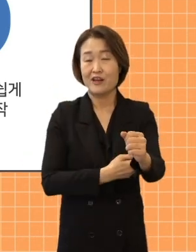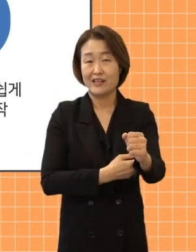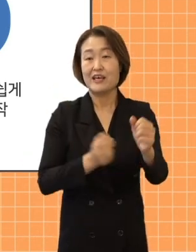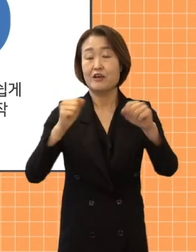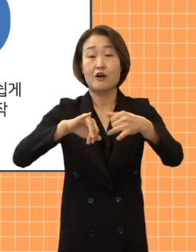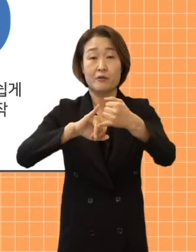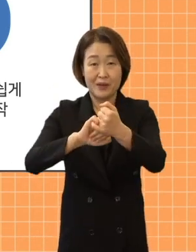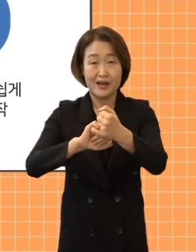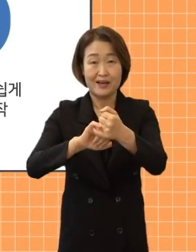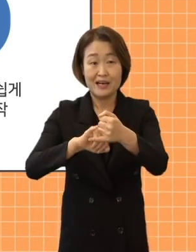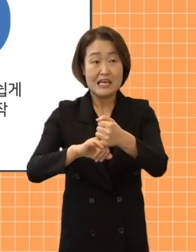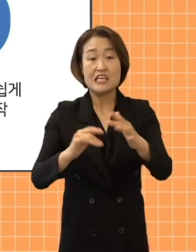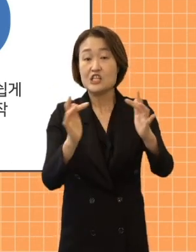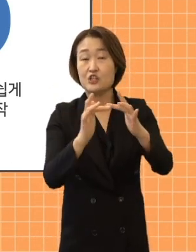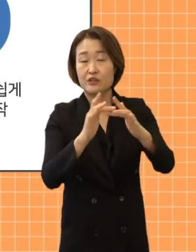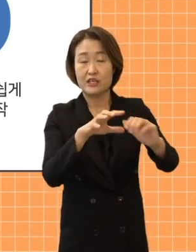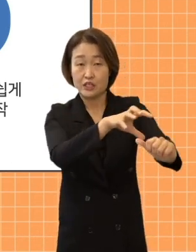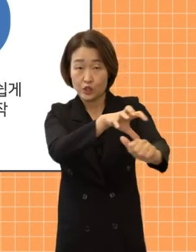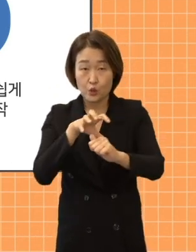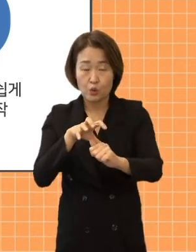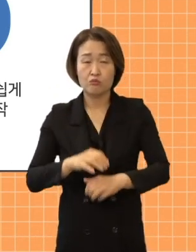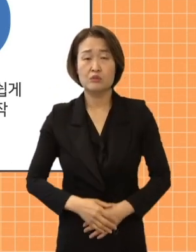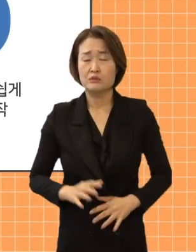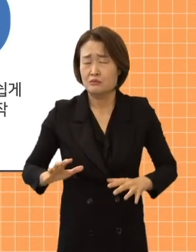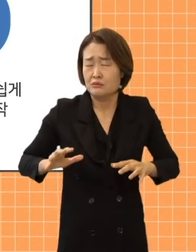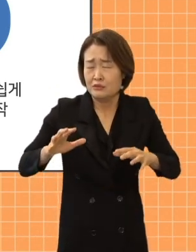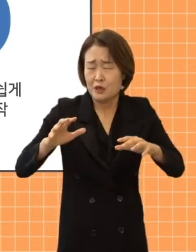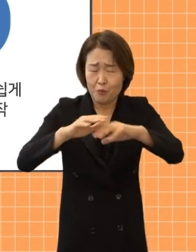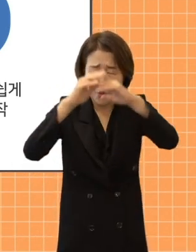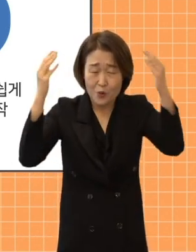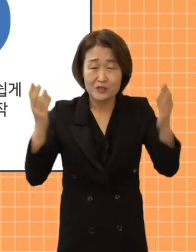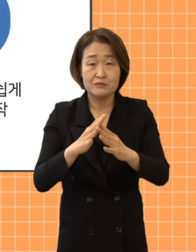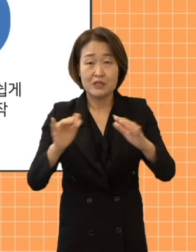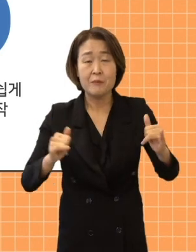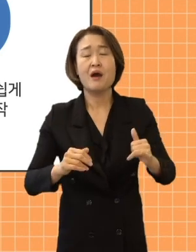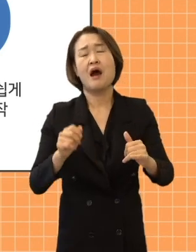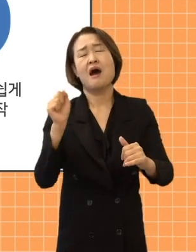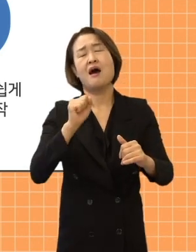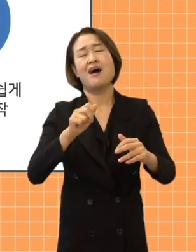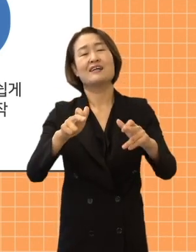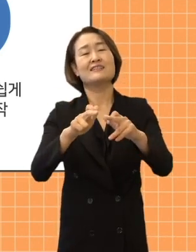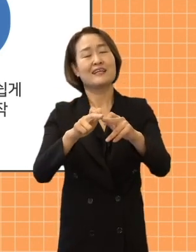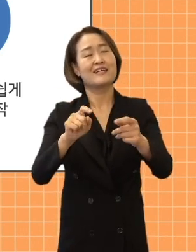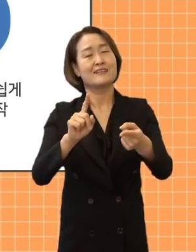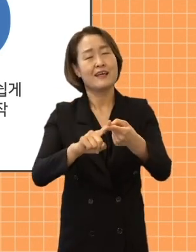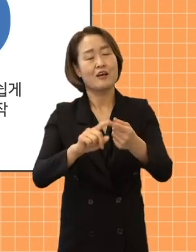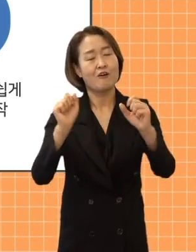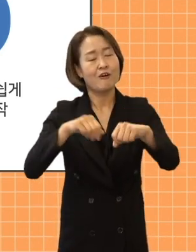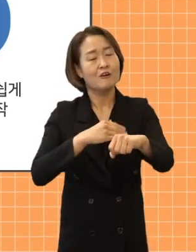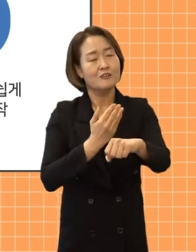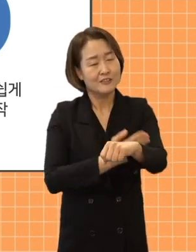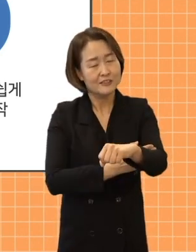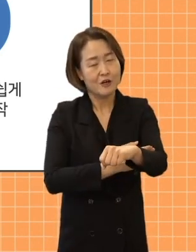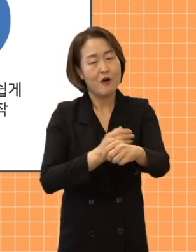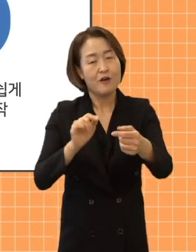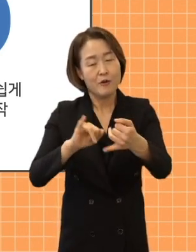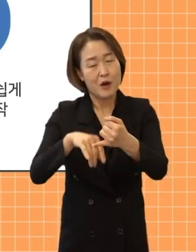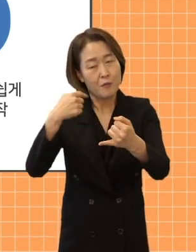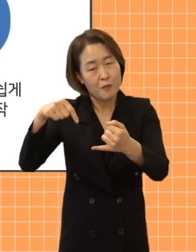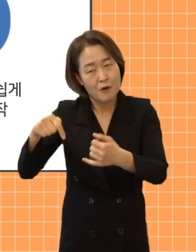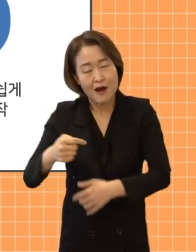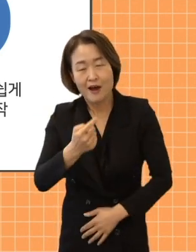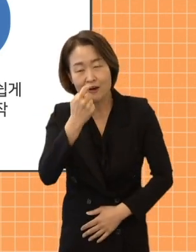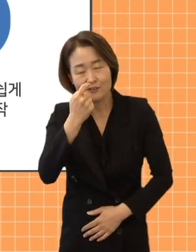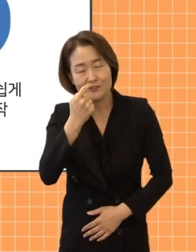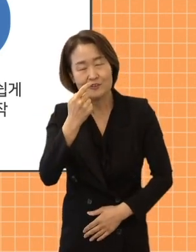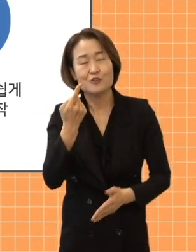2020년에는 유엔 장애인 권리협약 이러닝 컨텐츠 제작을 통해 세계 시민들이 보다 쉽게 장애인 권리 협약을 배울 수